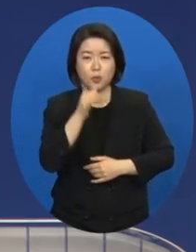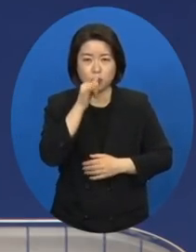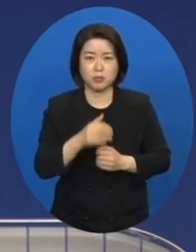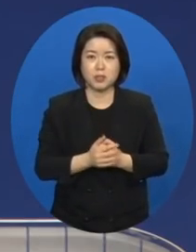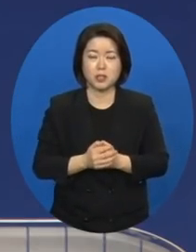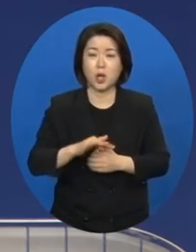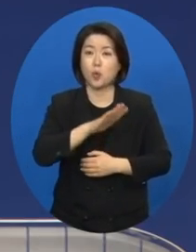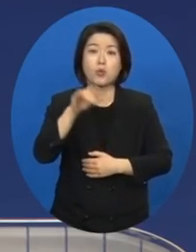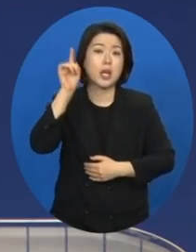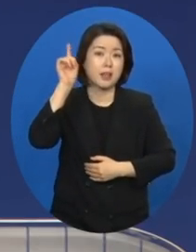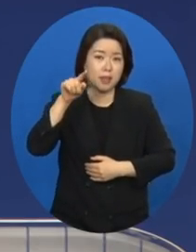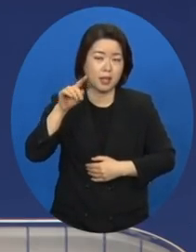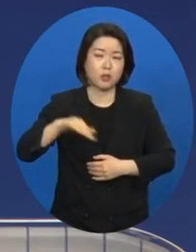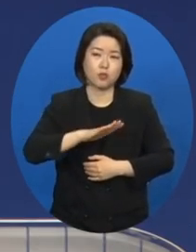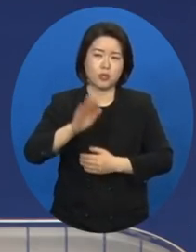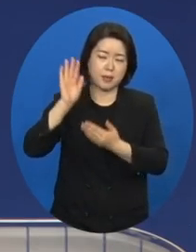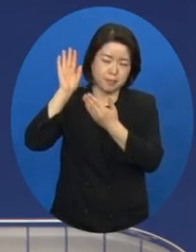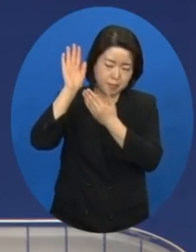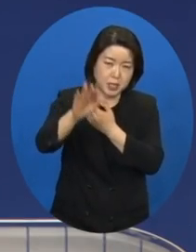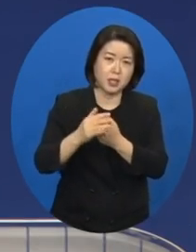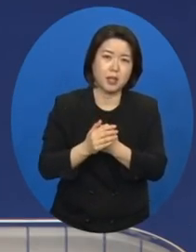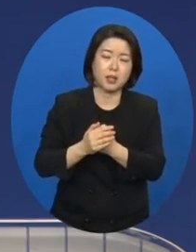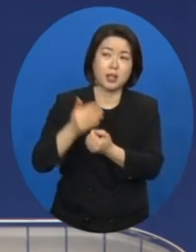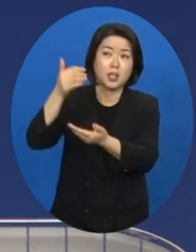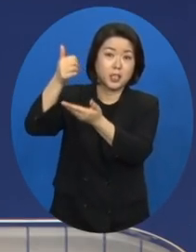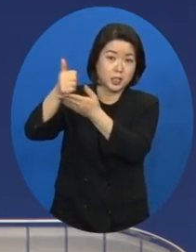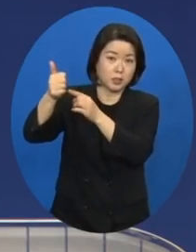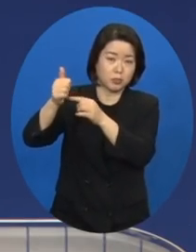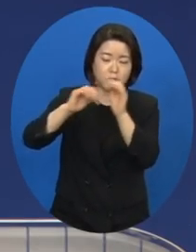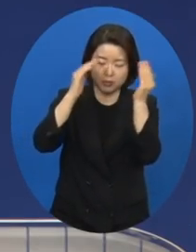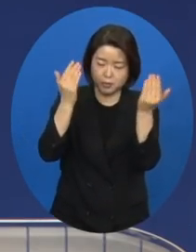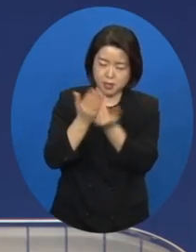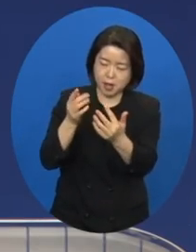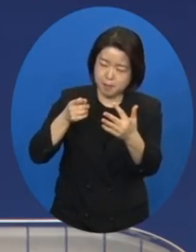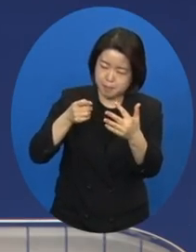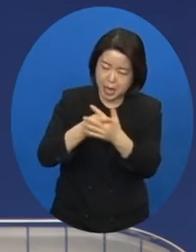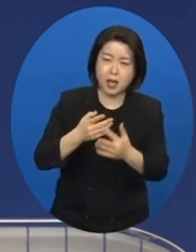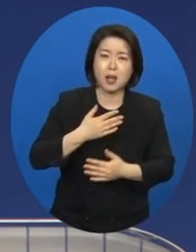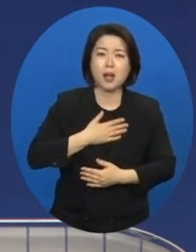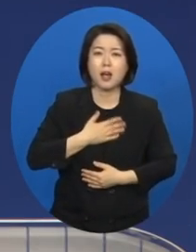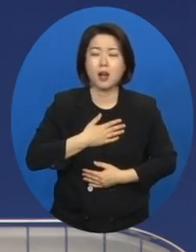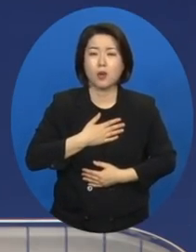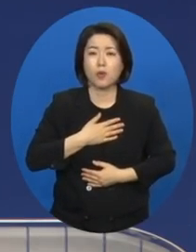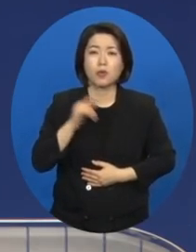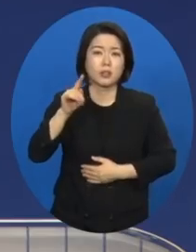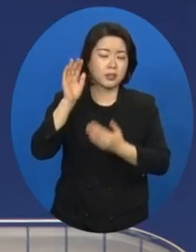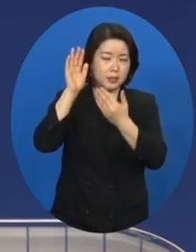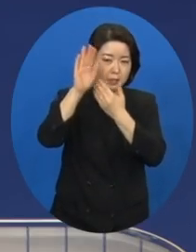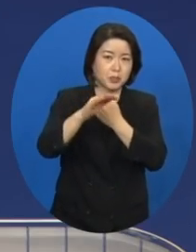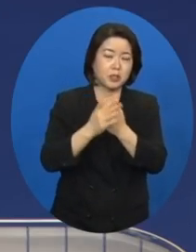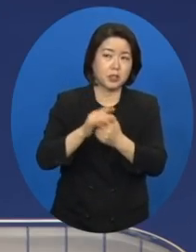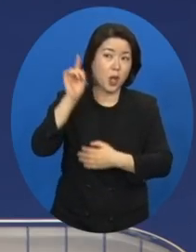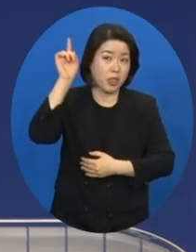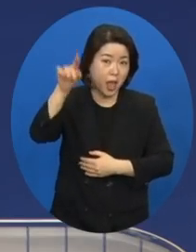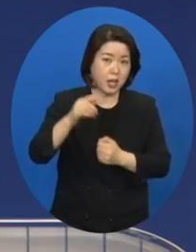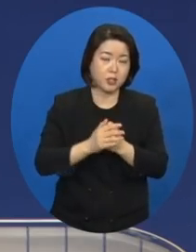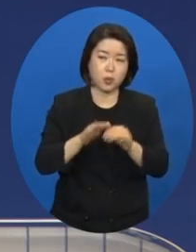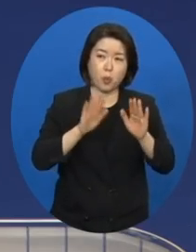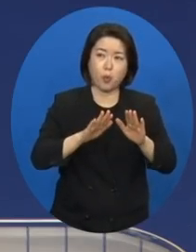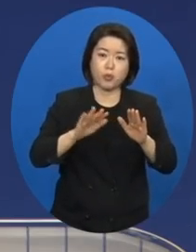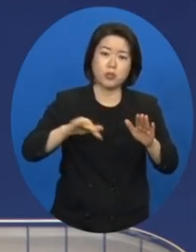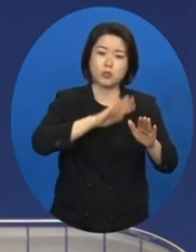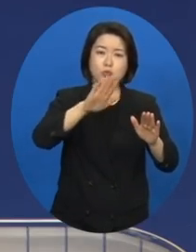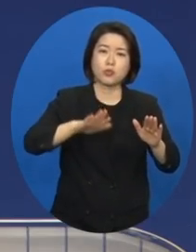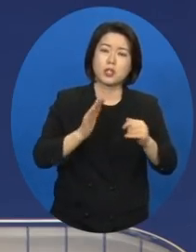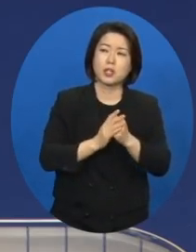우리의 내일, 우리의 미래, 그분은 다 알고 계시고 그 미래에서, 내일에서 오늘